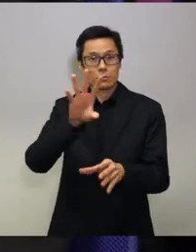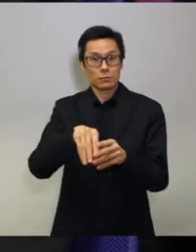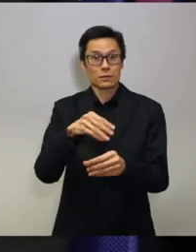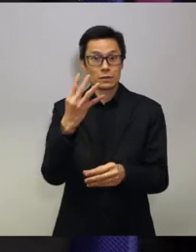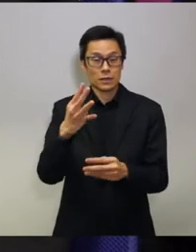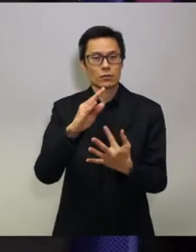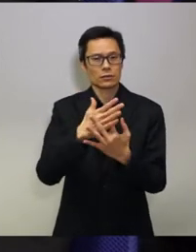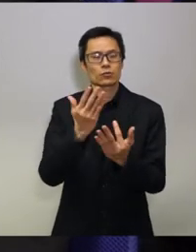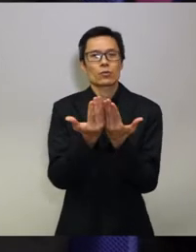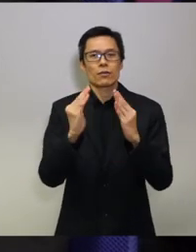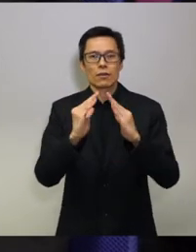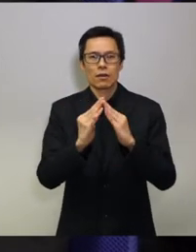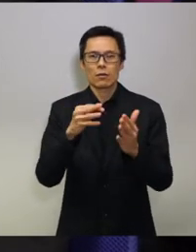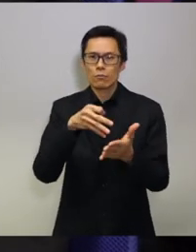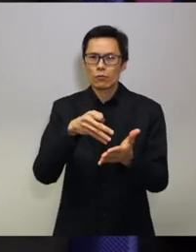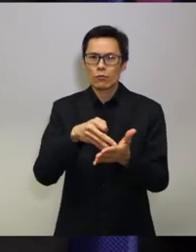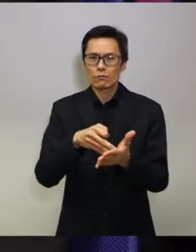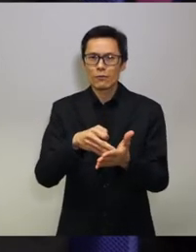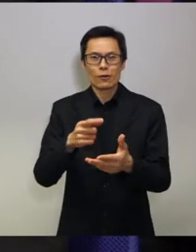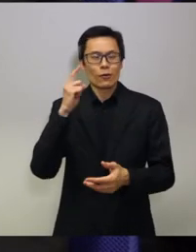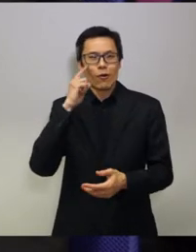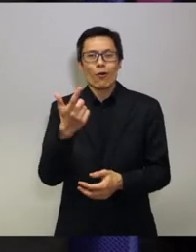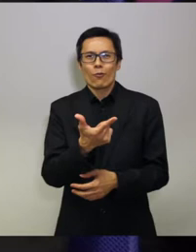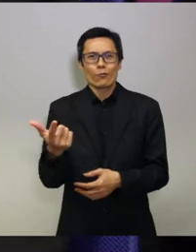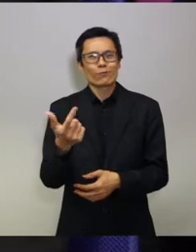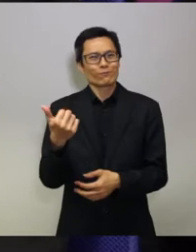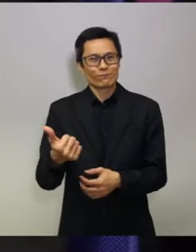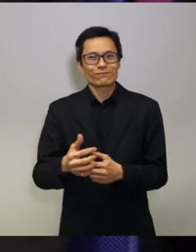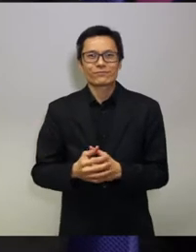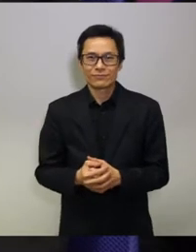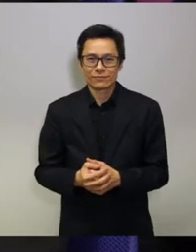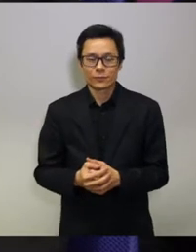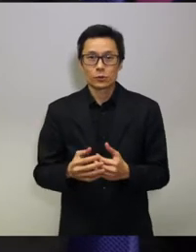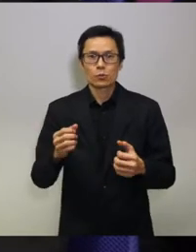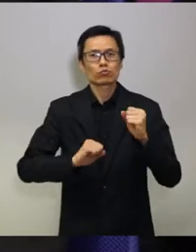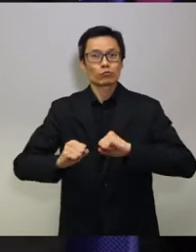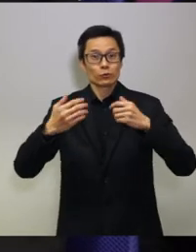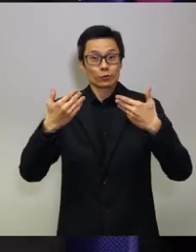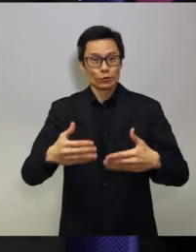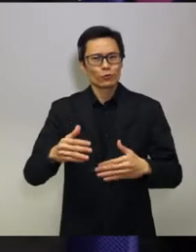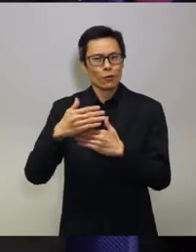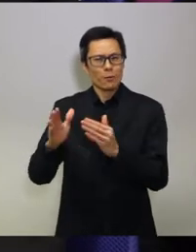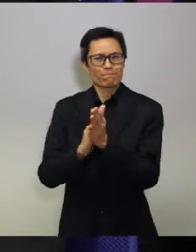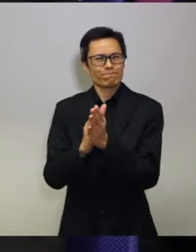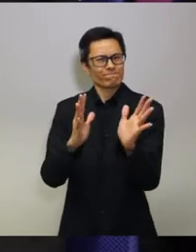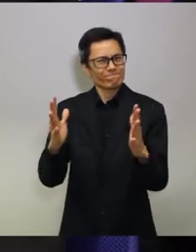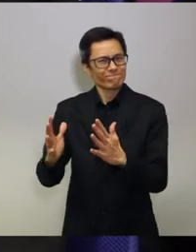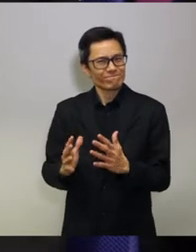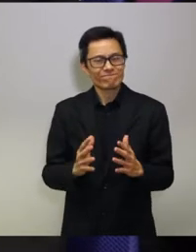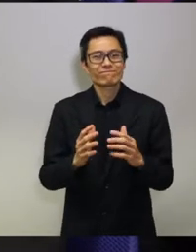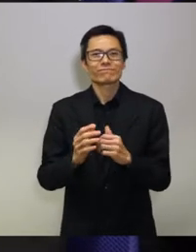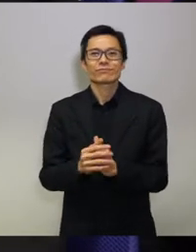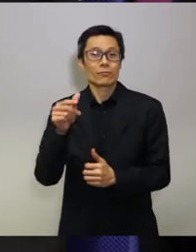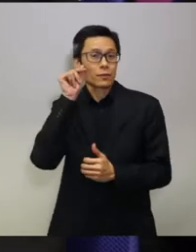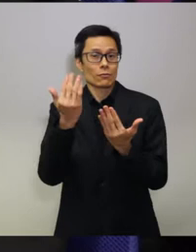4間特殊學校。報名的情況都比我哋預期之中好嘅，而活動完結之後咧，亦都獲得外界的好評。